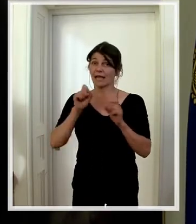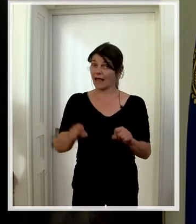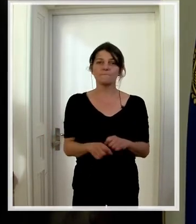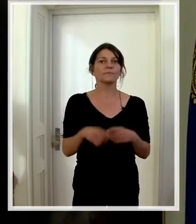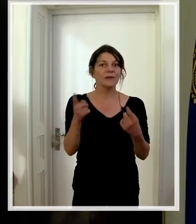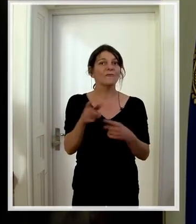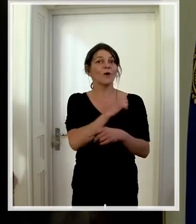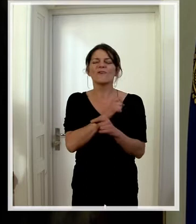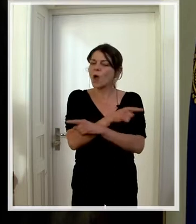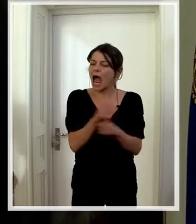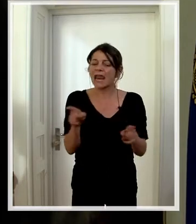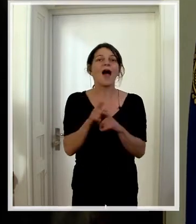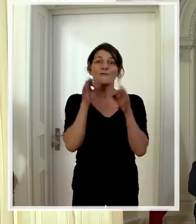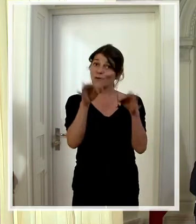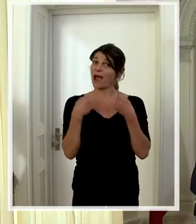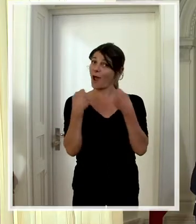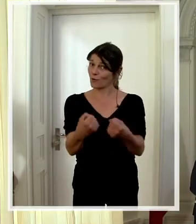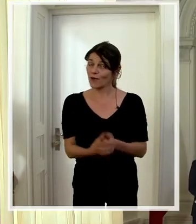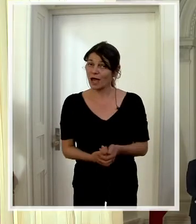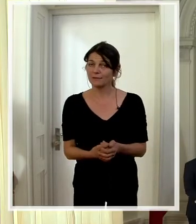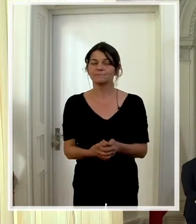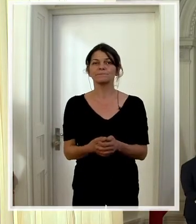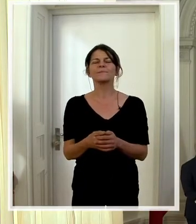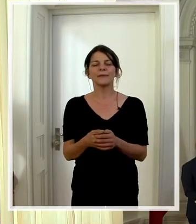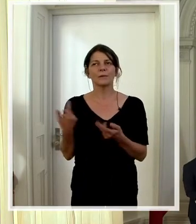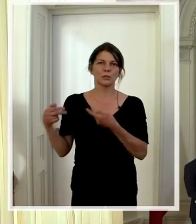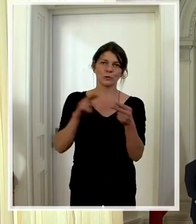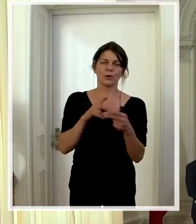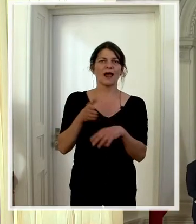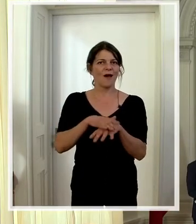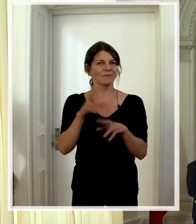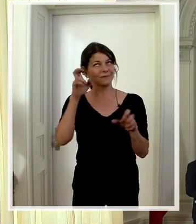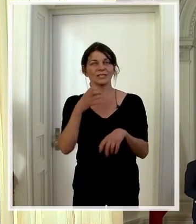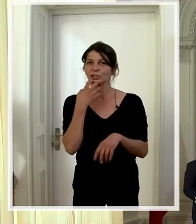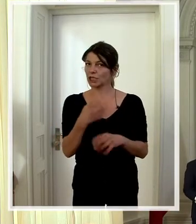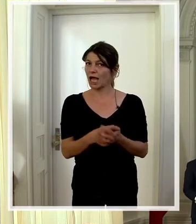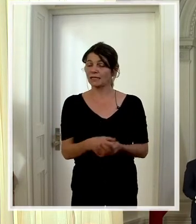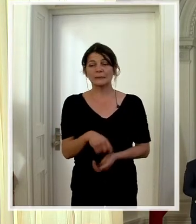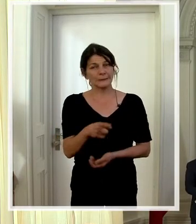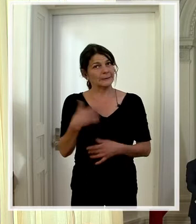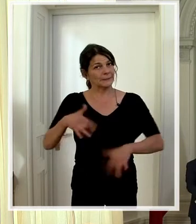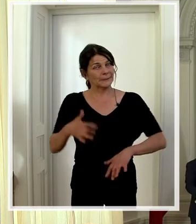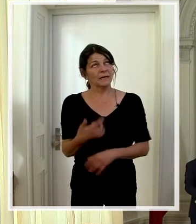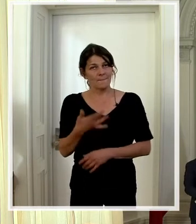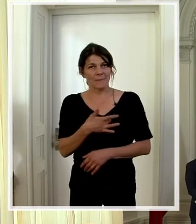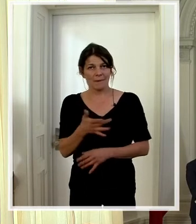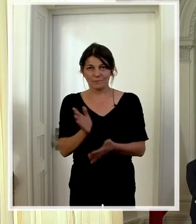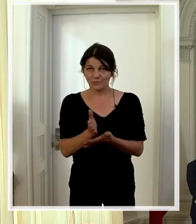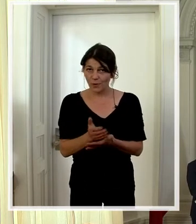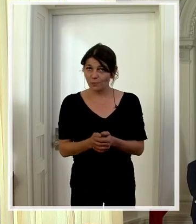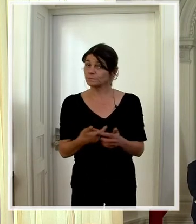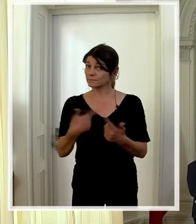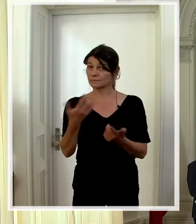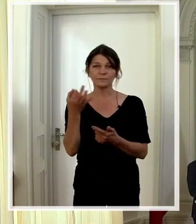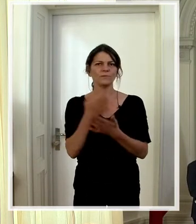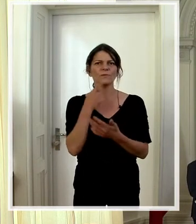den Autofahrer. Nochmal zurück zu Schaar. Schaar ist unbestritten einfach ein Wunderpunkt, sage ich. Im Landtag ist es, glaube ich, gesehen